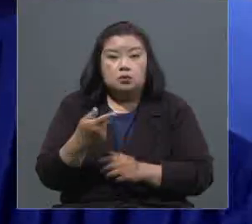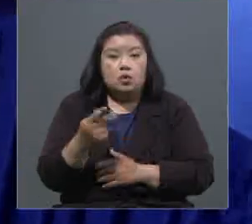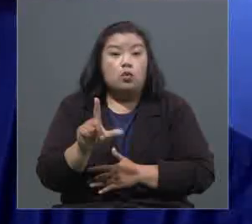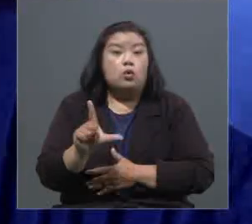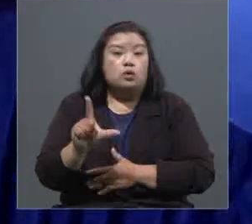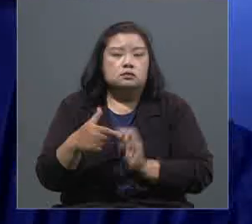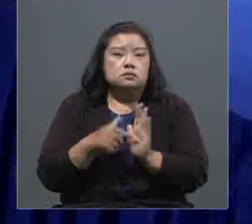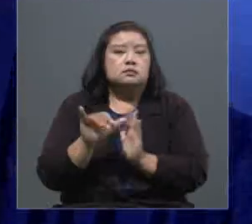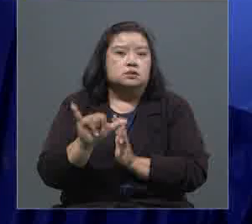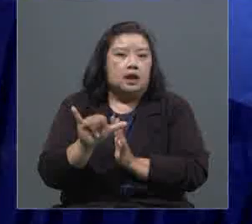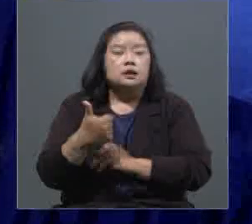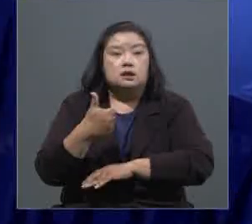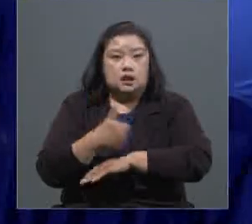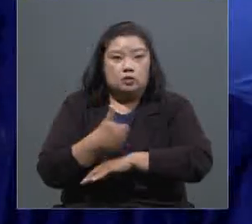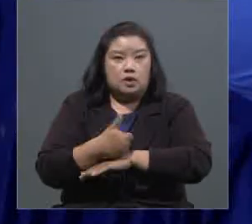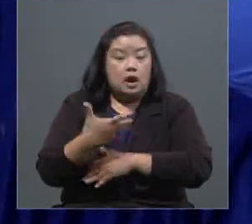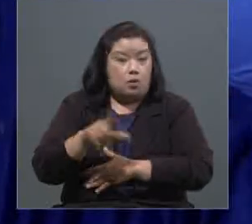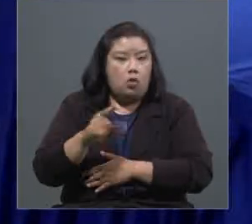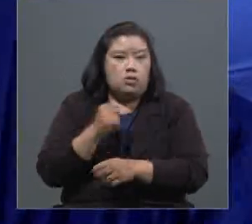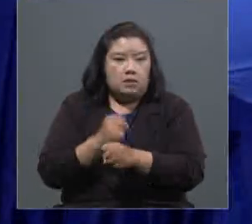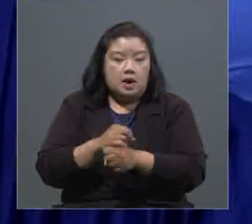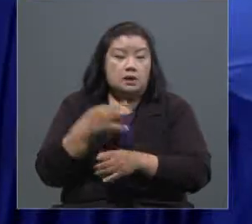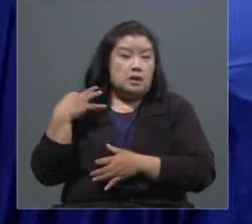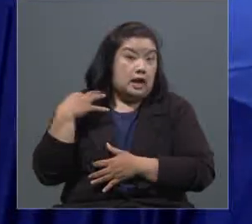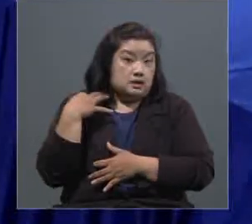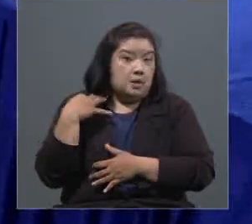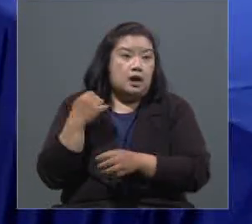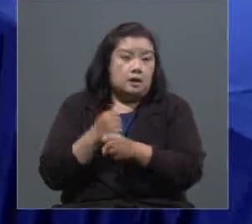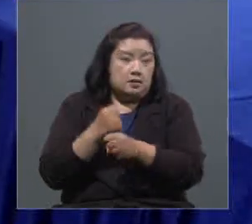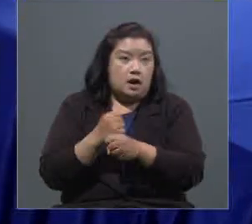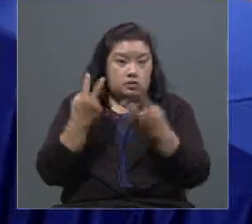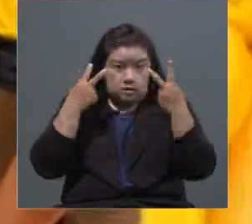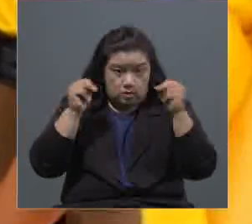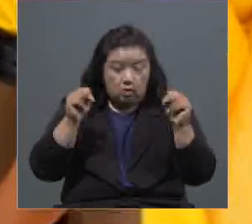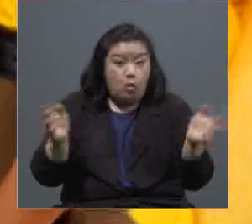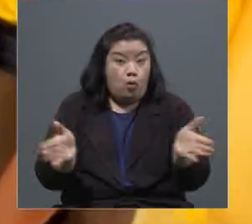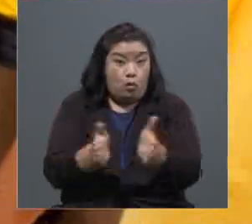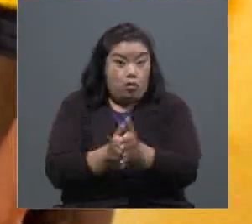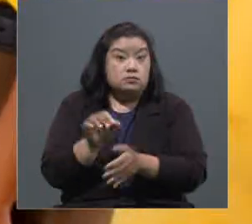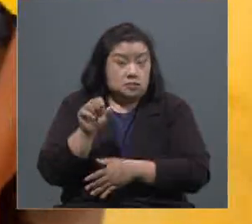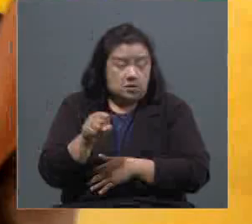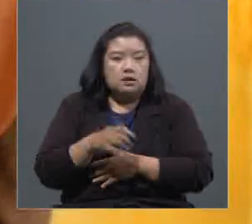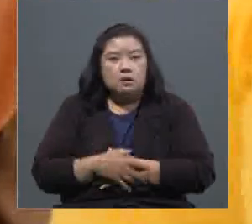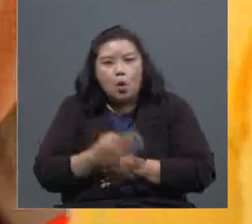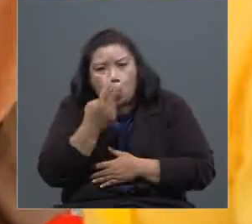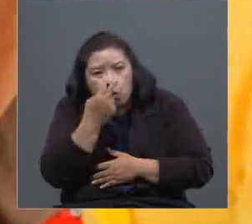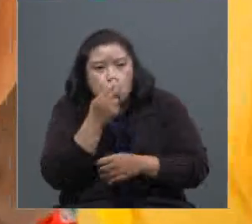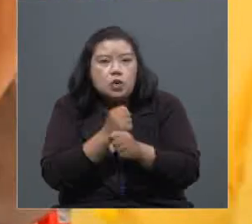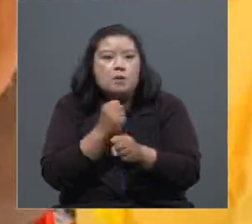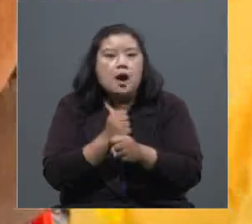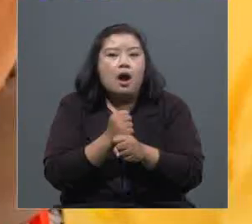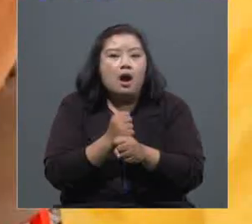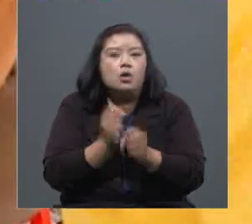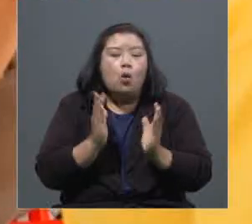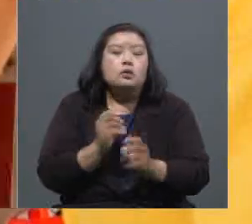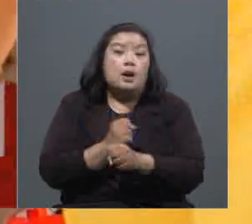ในฐานะผู้อำนวยการสำนักงานจิตอาสาภาครัฐสำนักนายกรัฐมนตรีพร้อมคณะลงพื้นที่ตรวจเยี่ยมการปฏิบัติงานของเจ้า